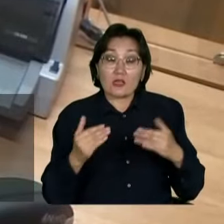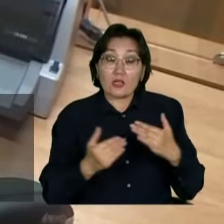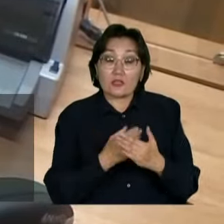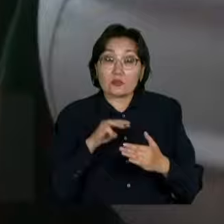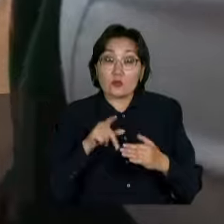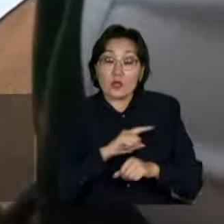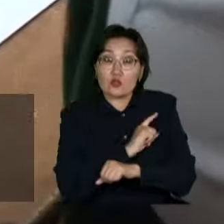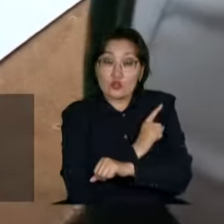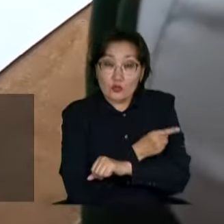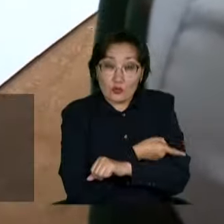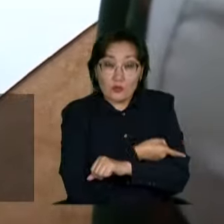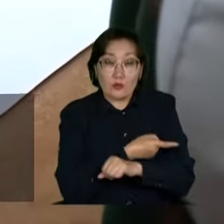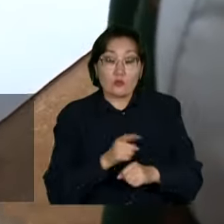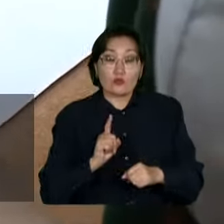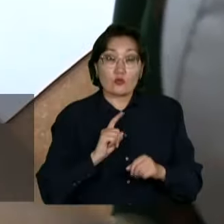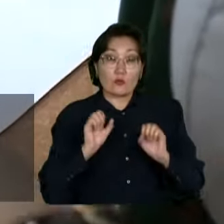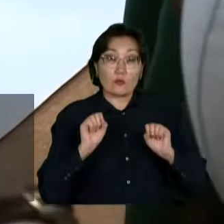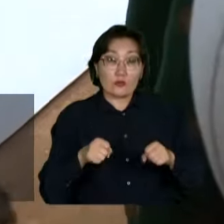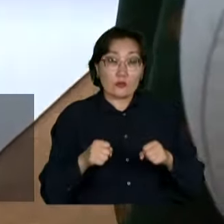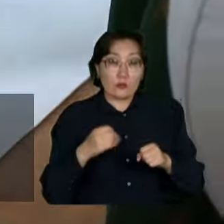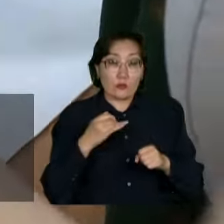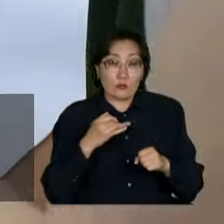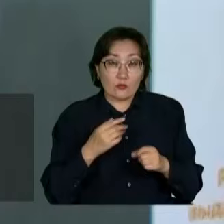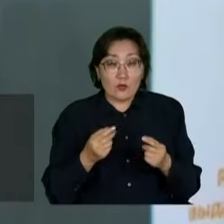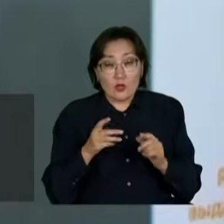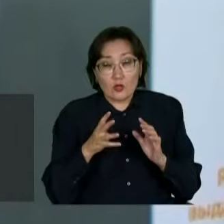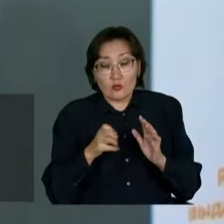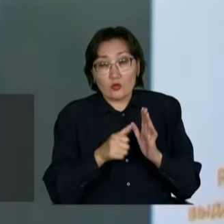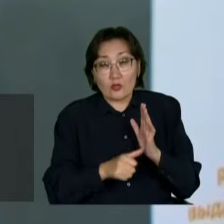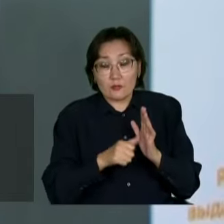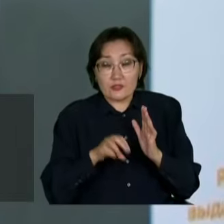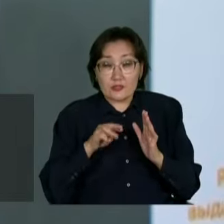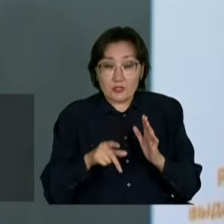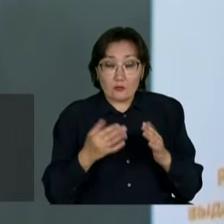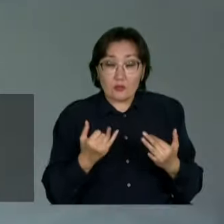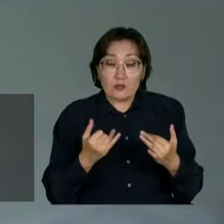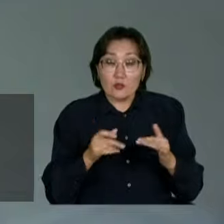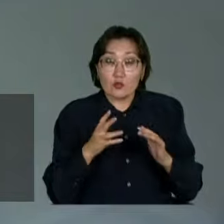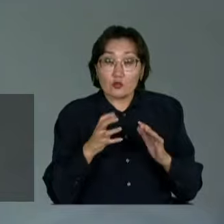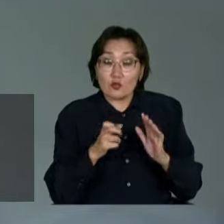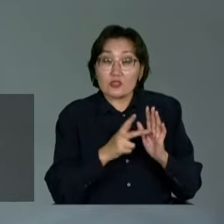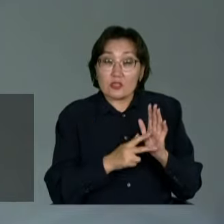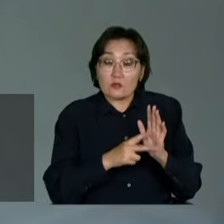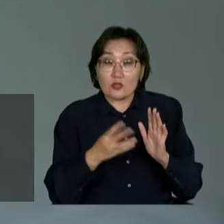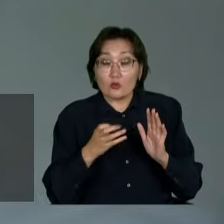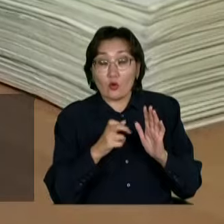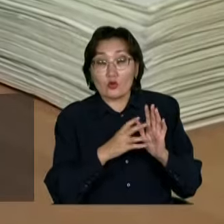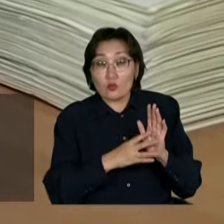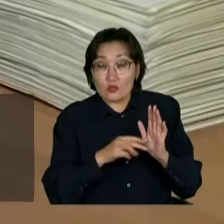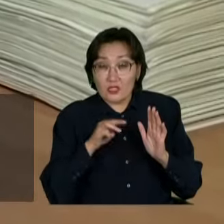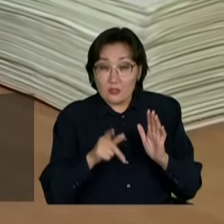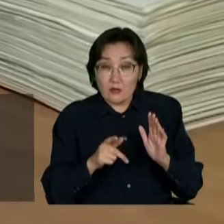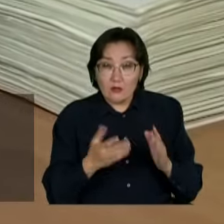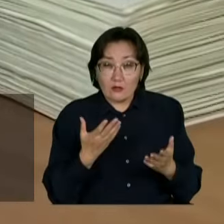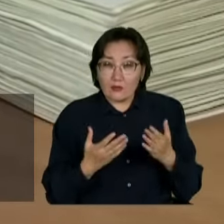теңгенің күшеюі күтуге болады. Енді көп болмаса да 460 теңгеге дейін. Сондықтан қазіргі 480 тіпті 490 болса да оған бір